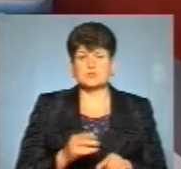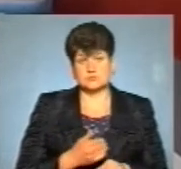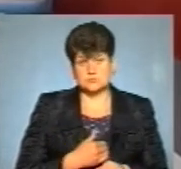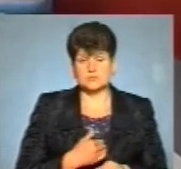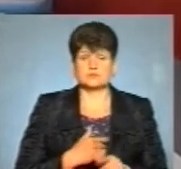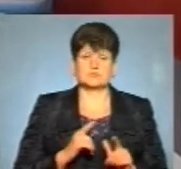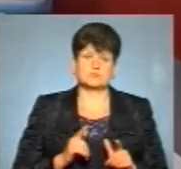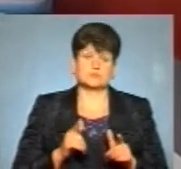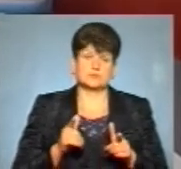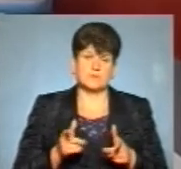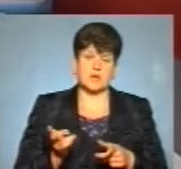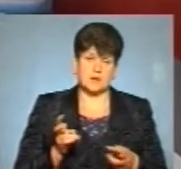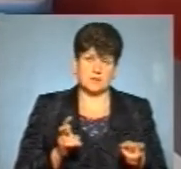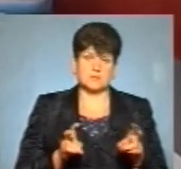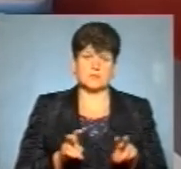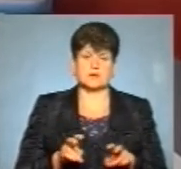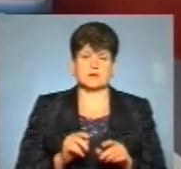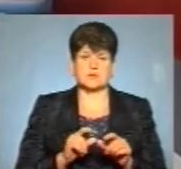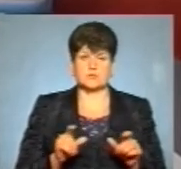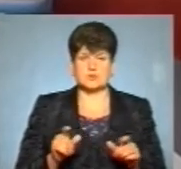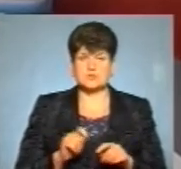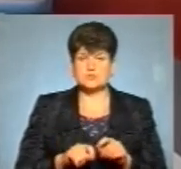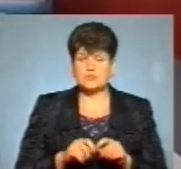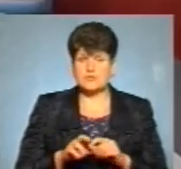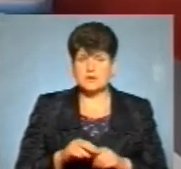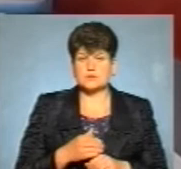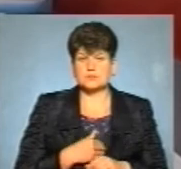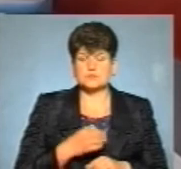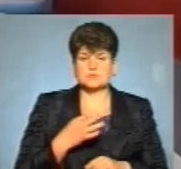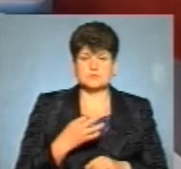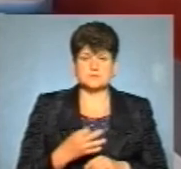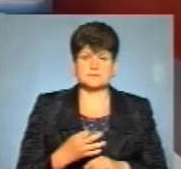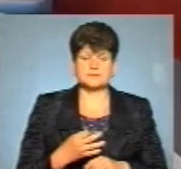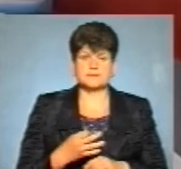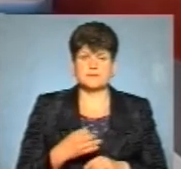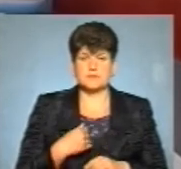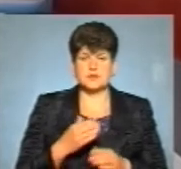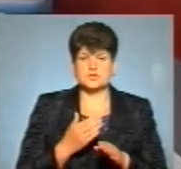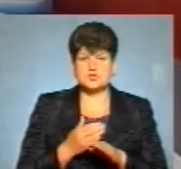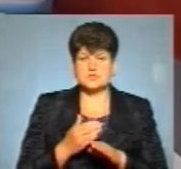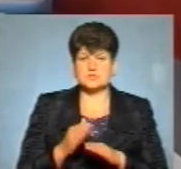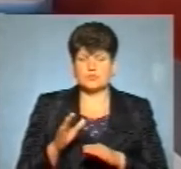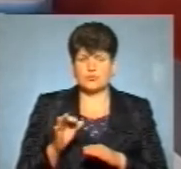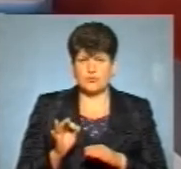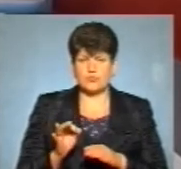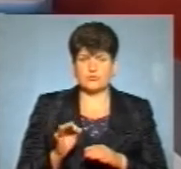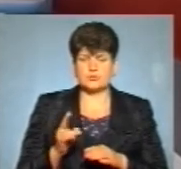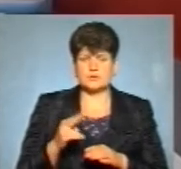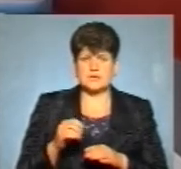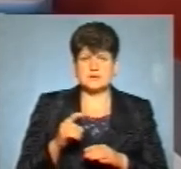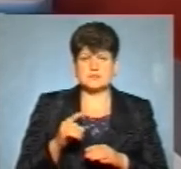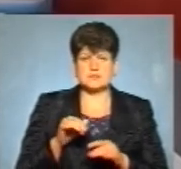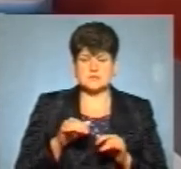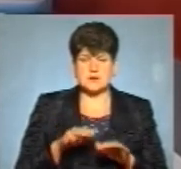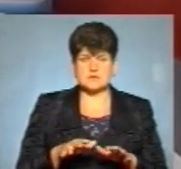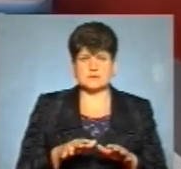взяти участь і прийти на пункти тестування. То хочу зазначити, що Ми частково дезасобів, захисних